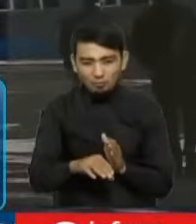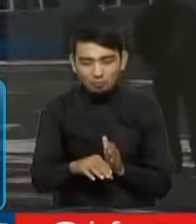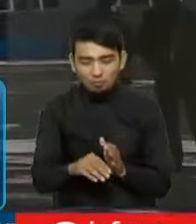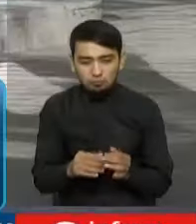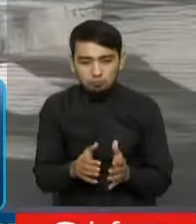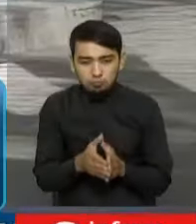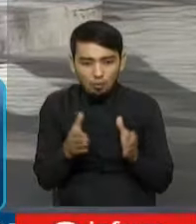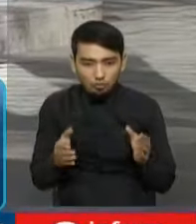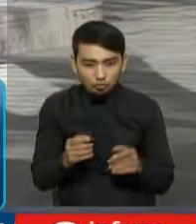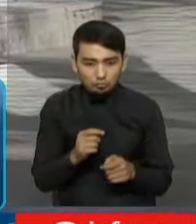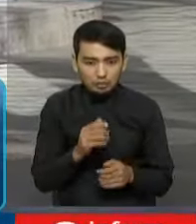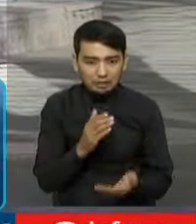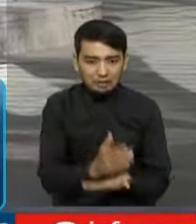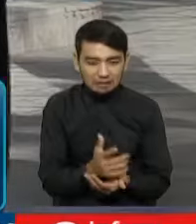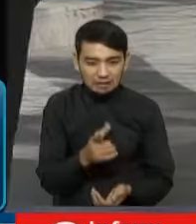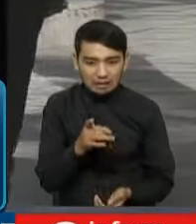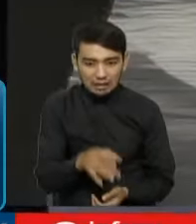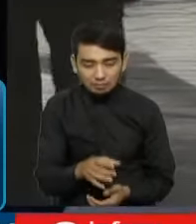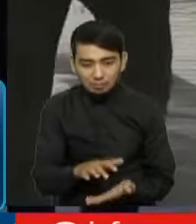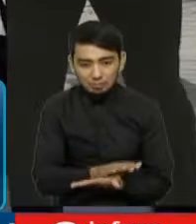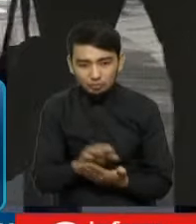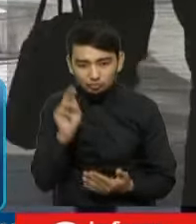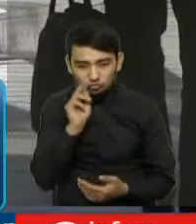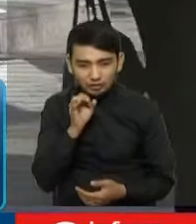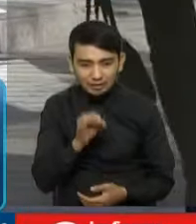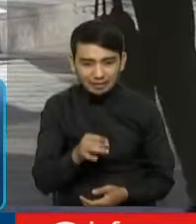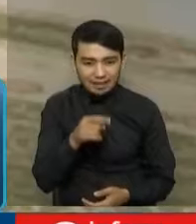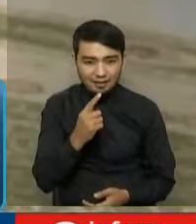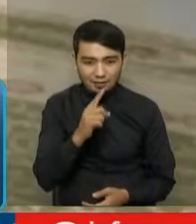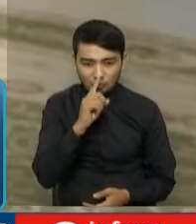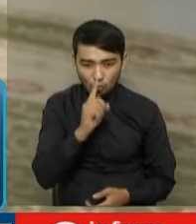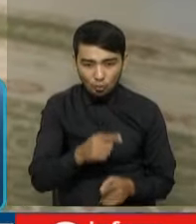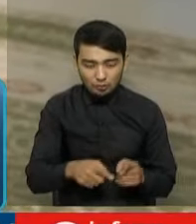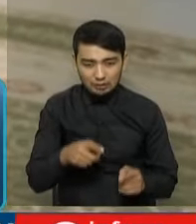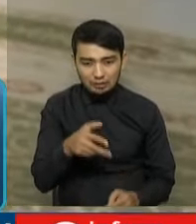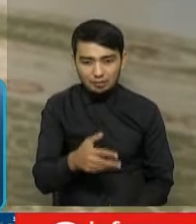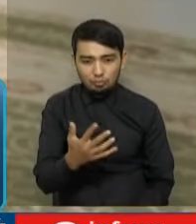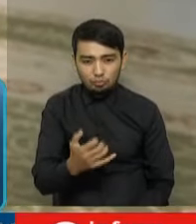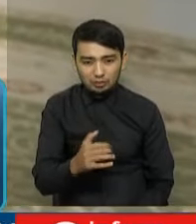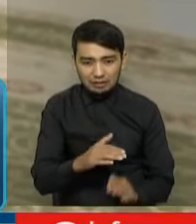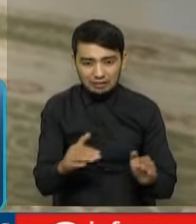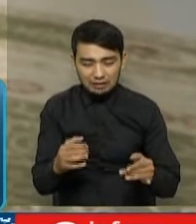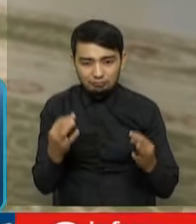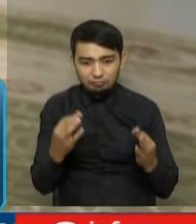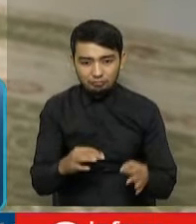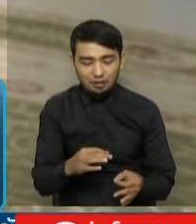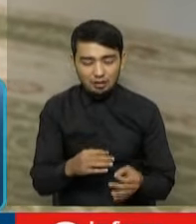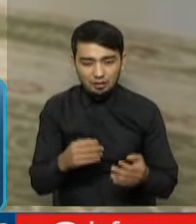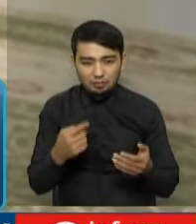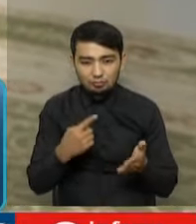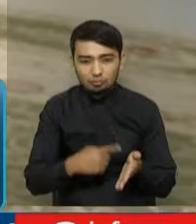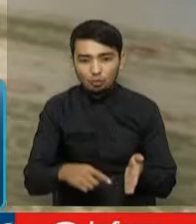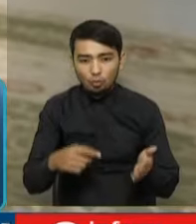и выпускников в среднем 3500 в год только в одном вузе. В текущем учебном году выделено по стране